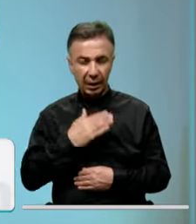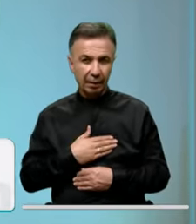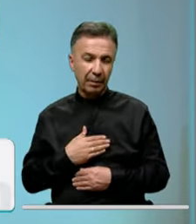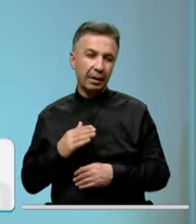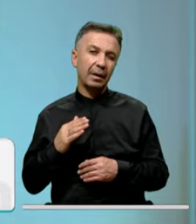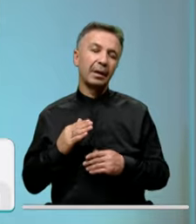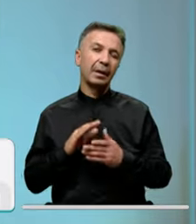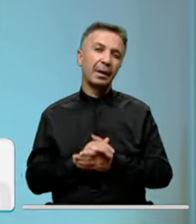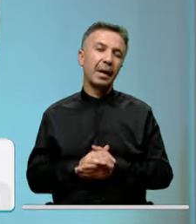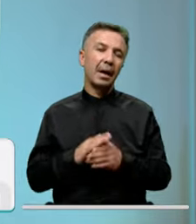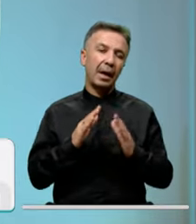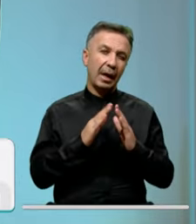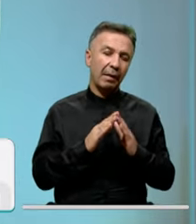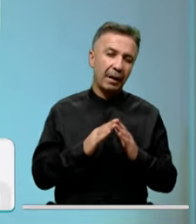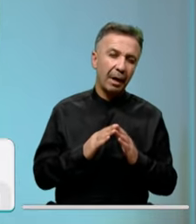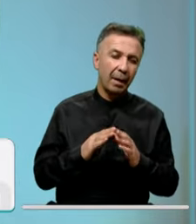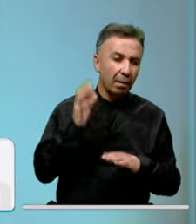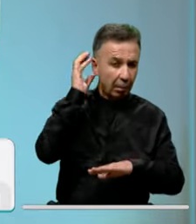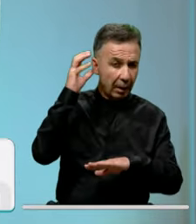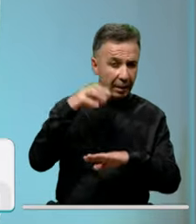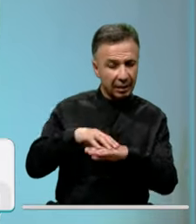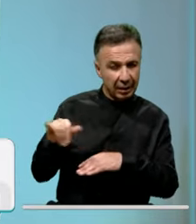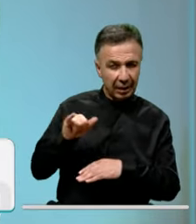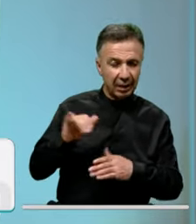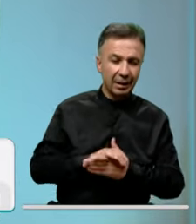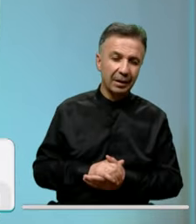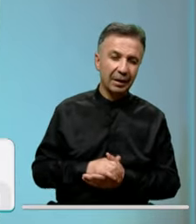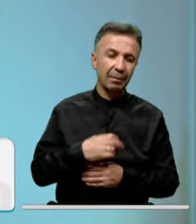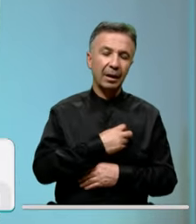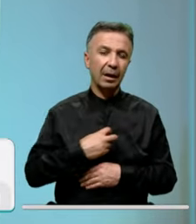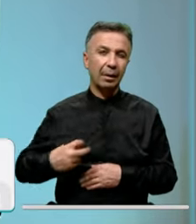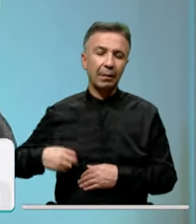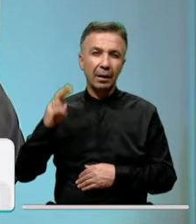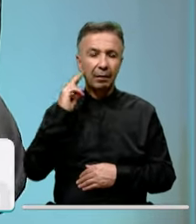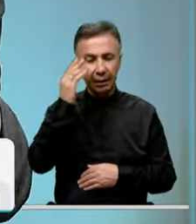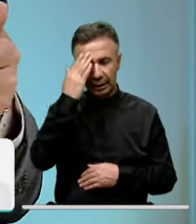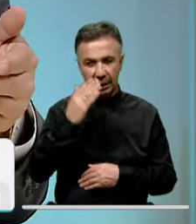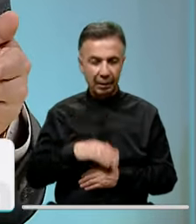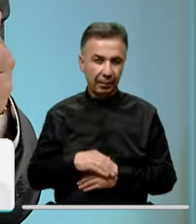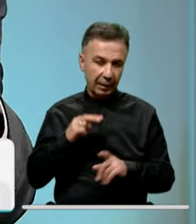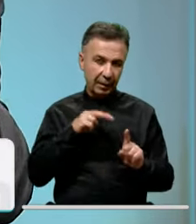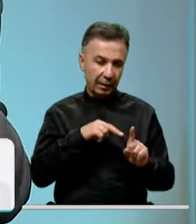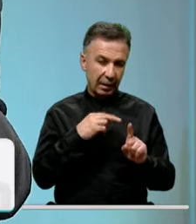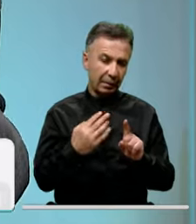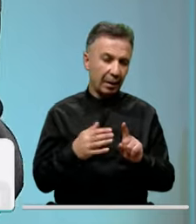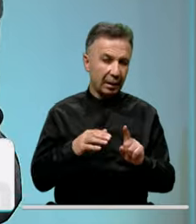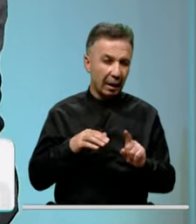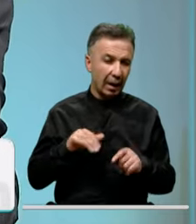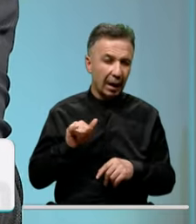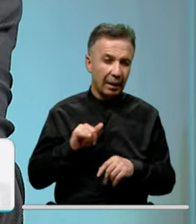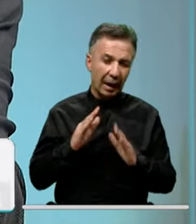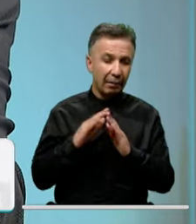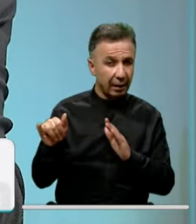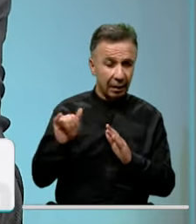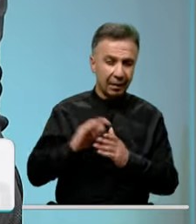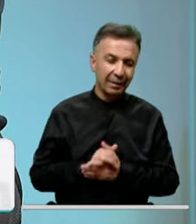hane-i saadeti hemen mescidin bitişiğindeydi. Hazreti Peygamber Aleyhisselatü sahabe kiram evleri de öyle. Hemen